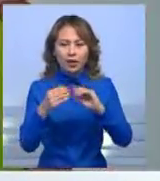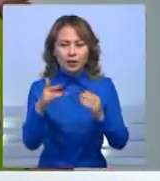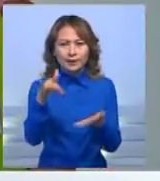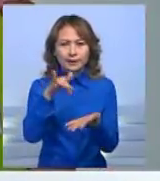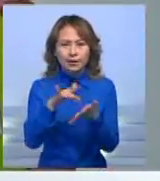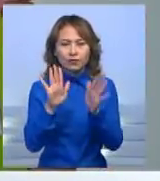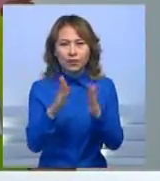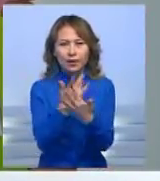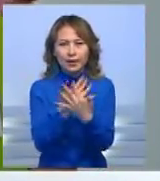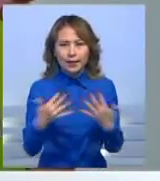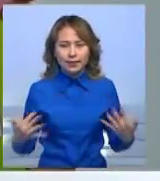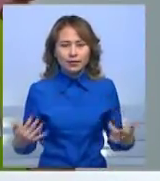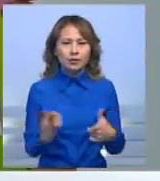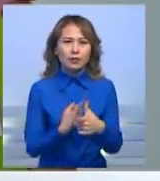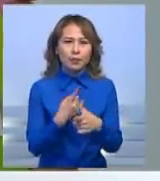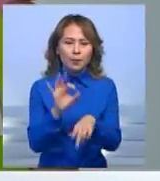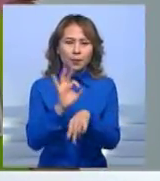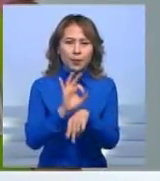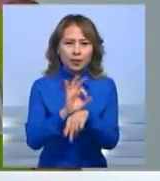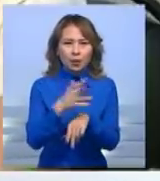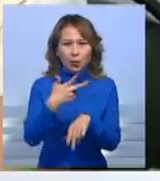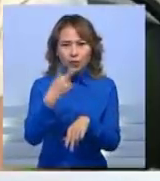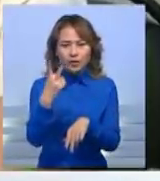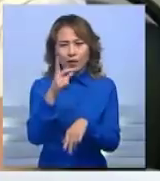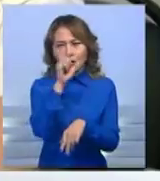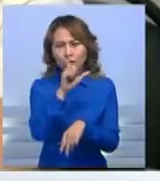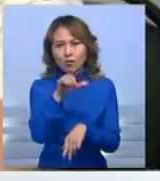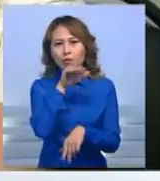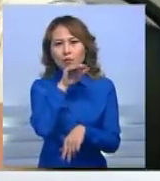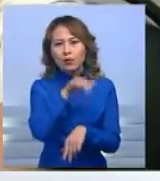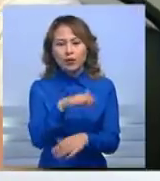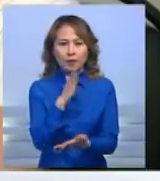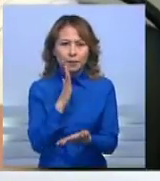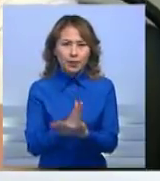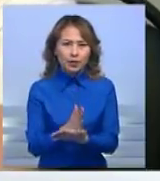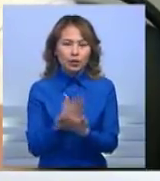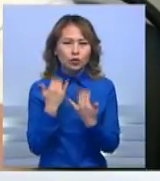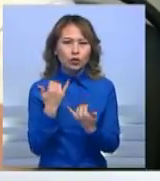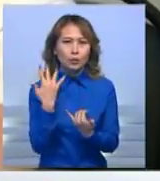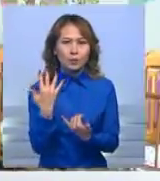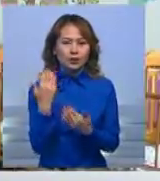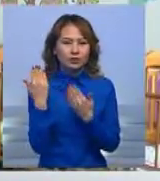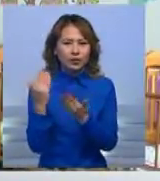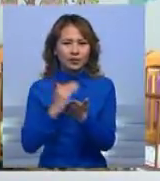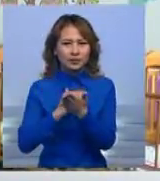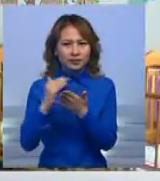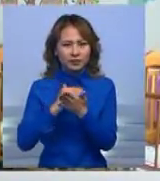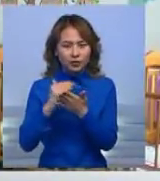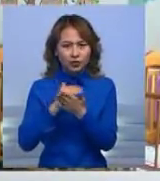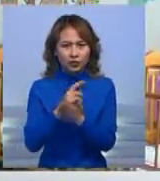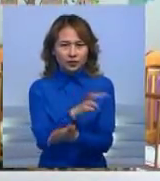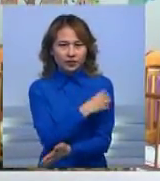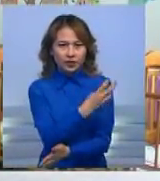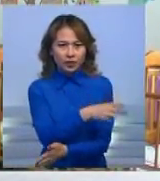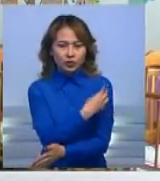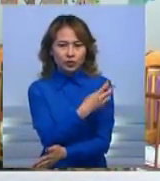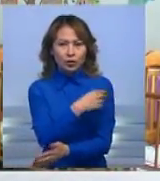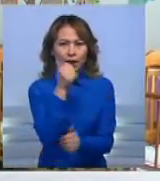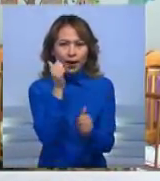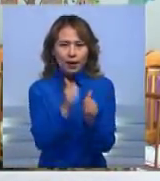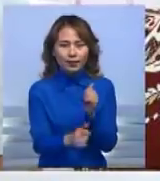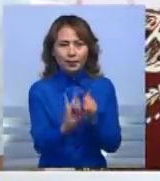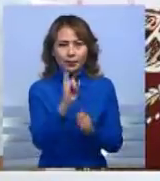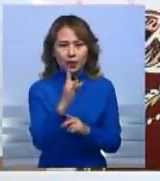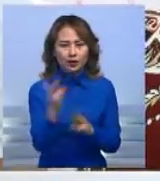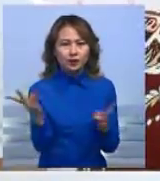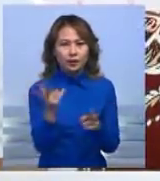Орталықта әртүрлі бағытта тәлім беретін 32 кәсіби маман жұмыс істеп жатыр. Оның бесеуі жоғары санатты дәрігер. Мұнда әр балаға